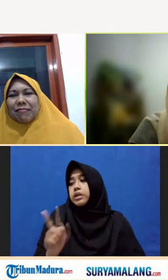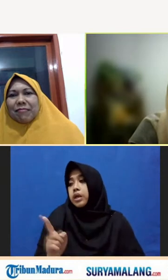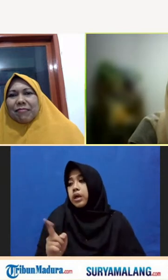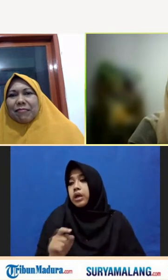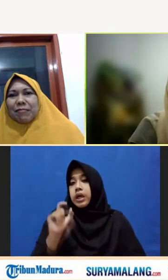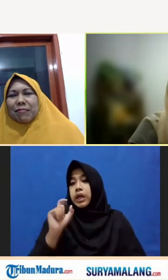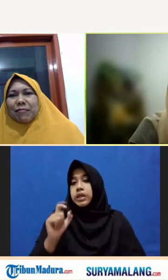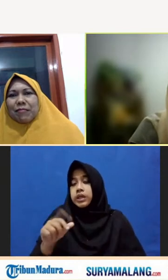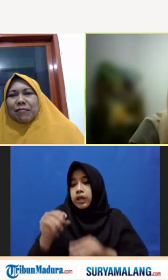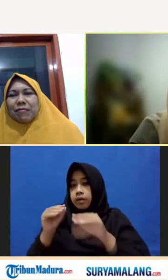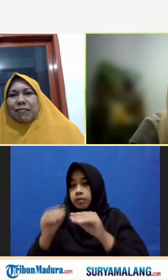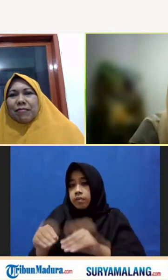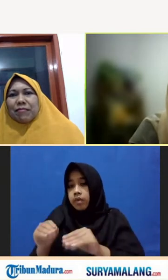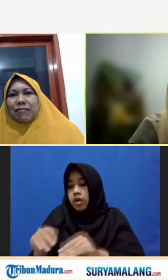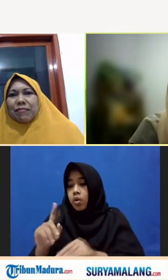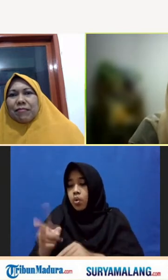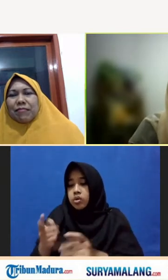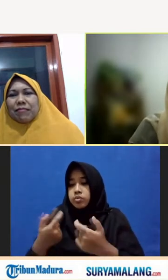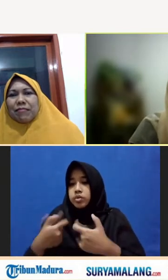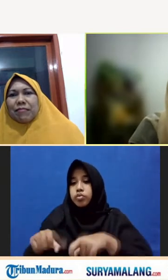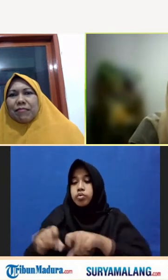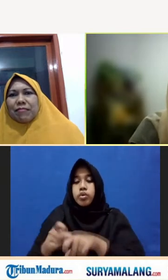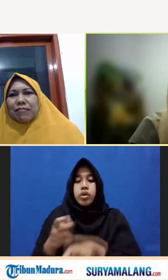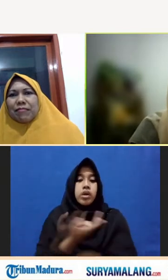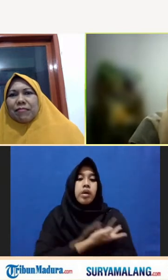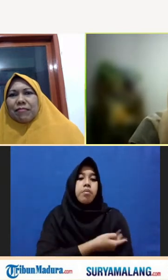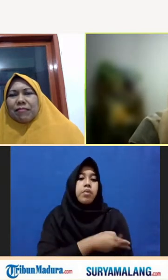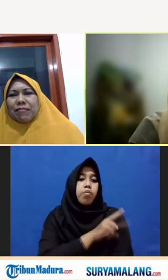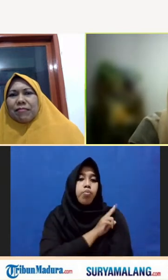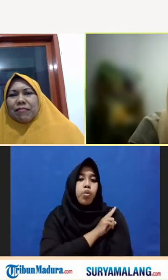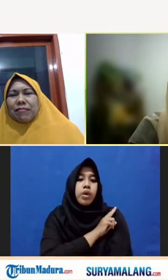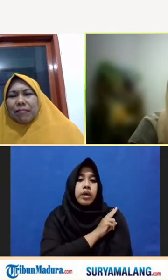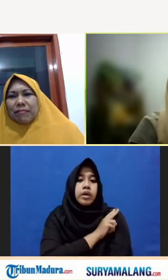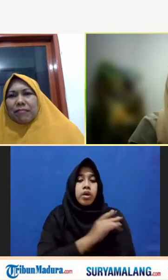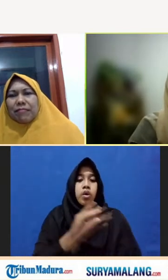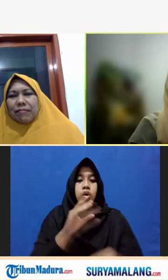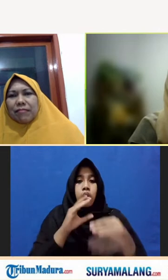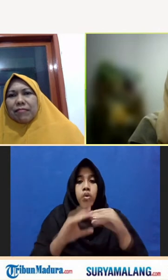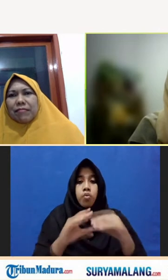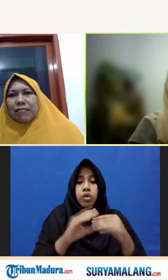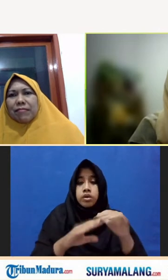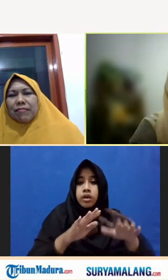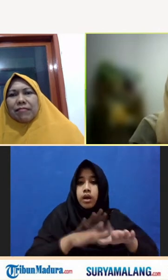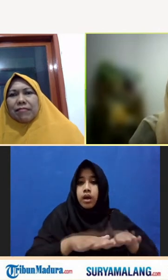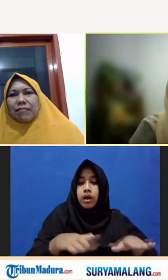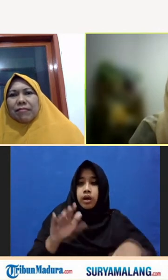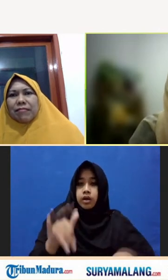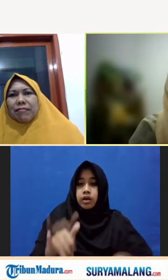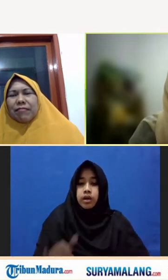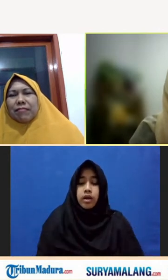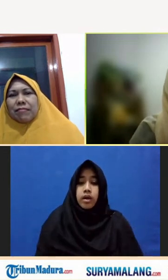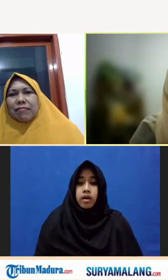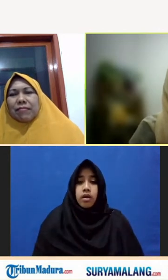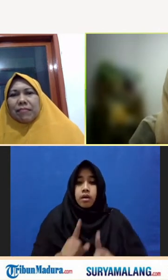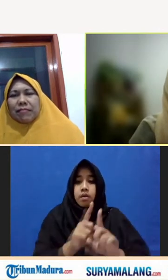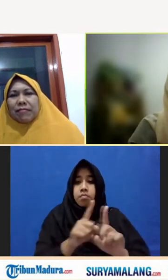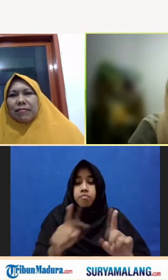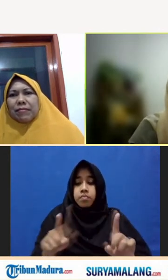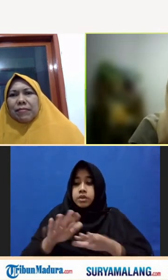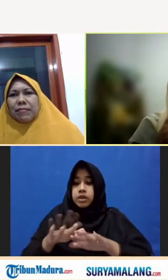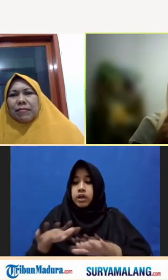ngajarinnya harus disesuaikan dengan kemampuan komunikasi anak ya. karena setiap anak berbeda. Cuman